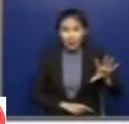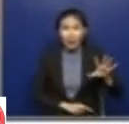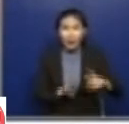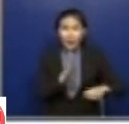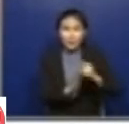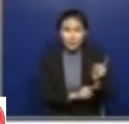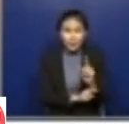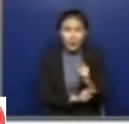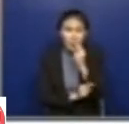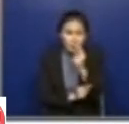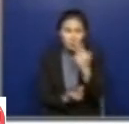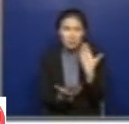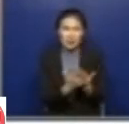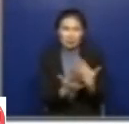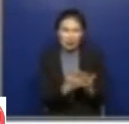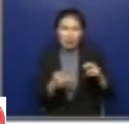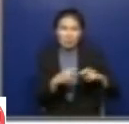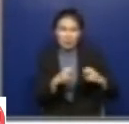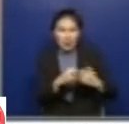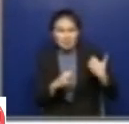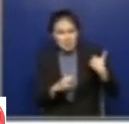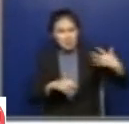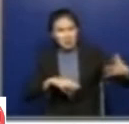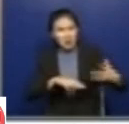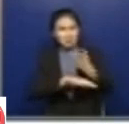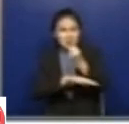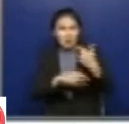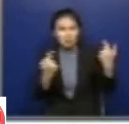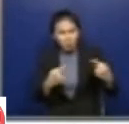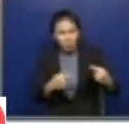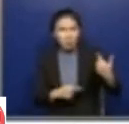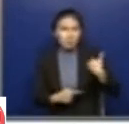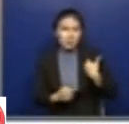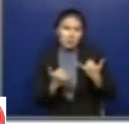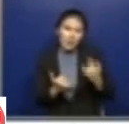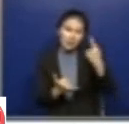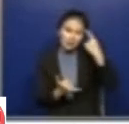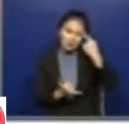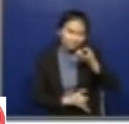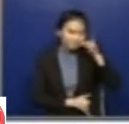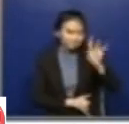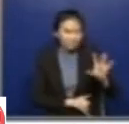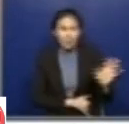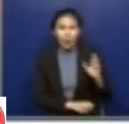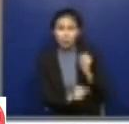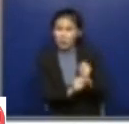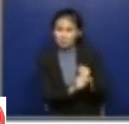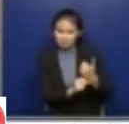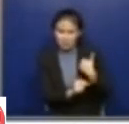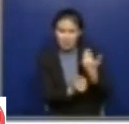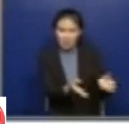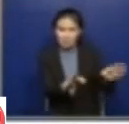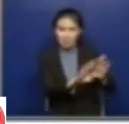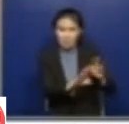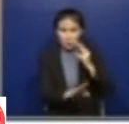างการเงินหรือการเมืองซึ่งผลที่ทำให้เกิดการทิ้งเหมืองดังนั้นแผนการปิดเหมืองอ